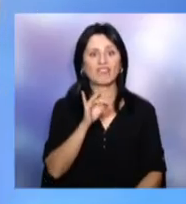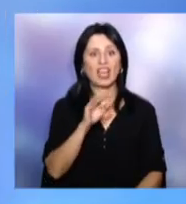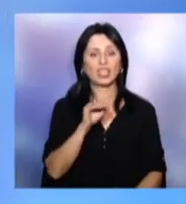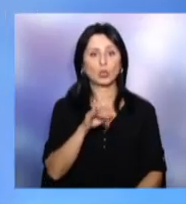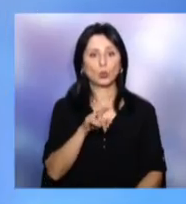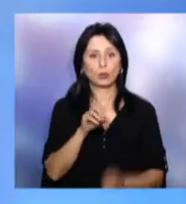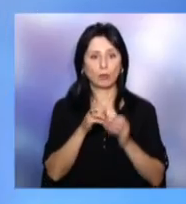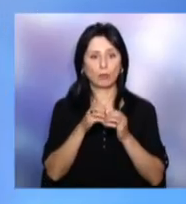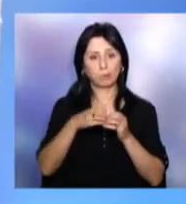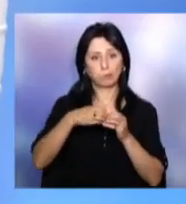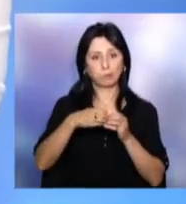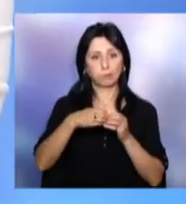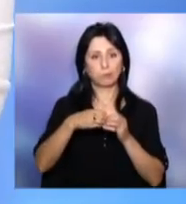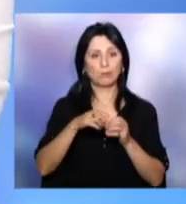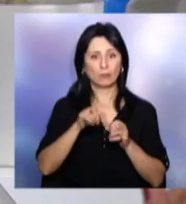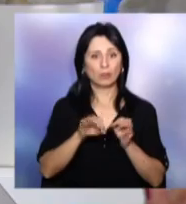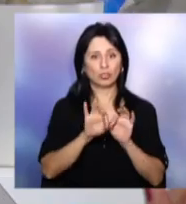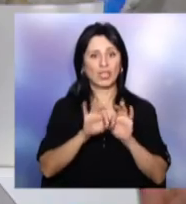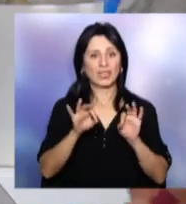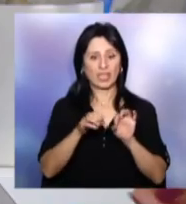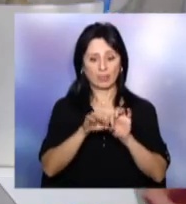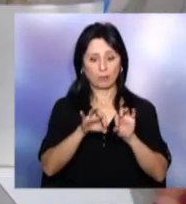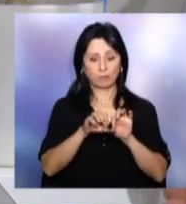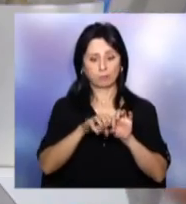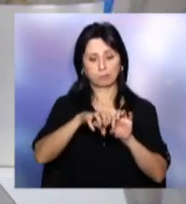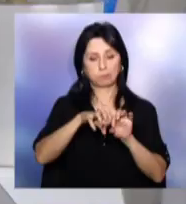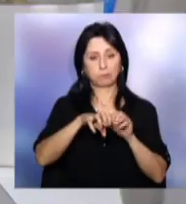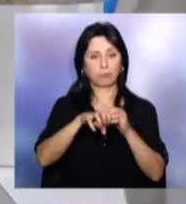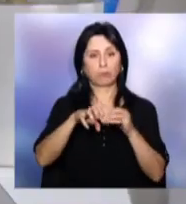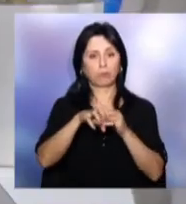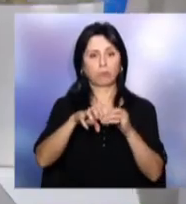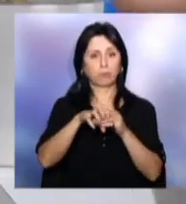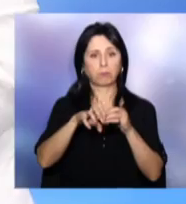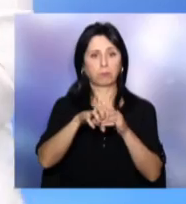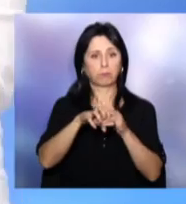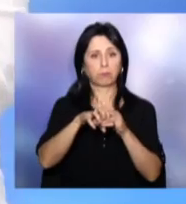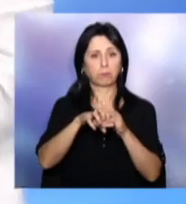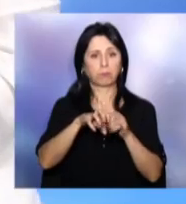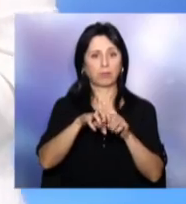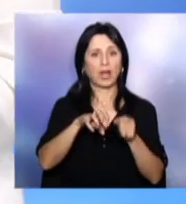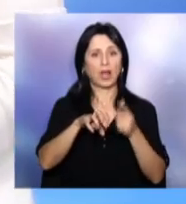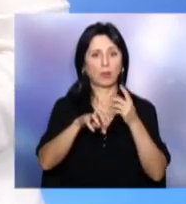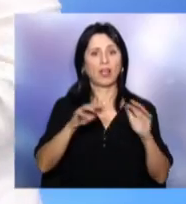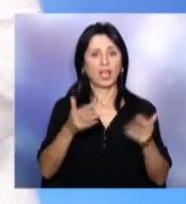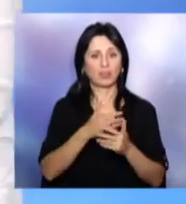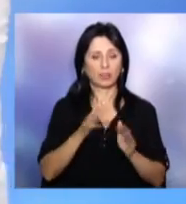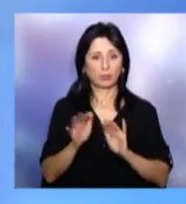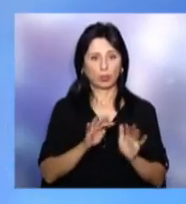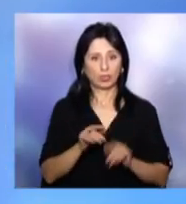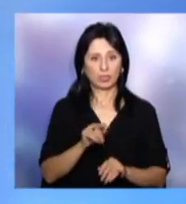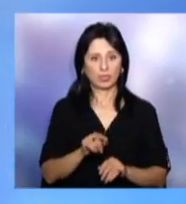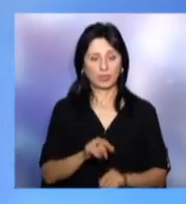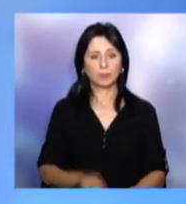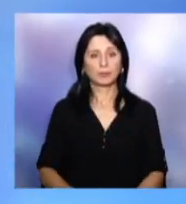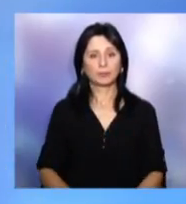ეს არის გამობერილობები, სადაც შეიძლება ჩალაგდეს ნარჩენი პროდუქტი, ვერ განთავისუფლდეს და ამან გამოიწვიოს ანთებითი პროცესი.